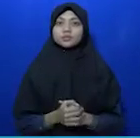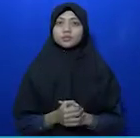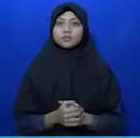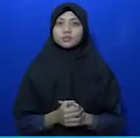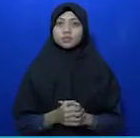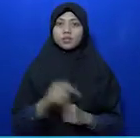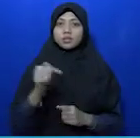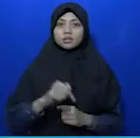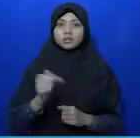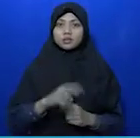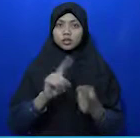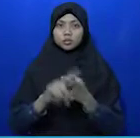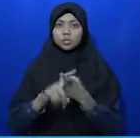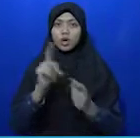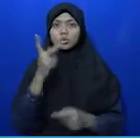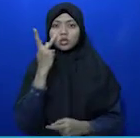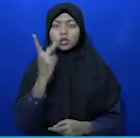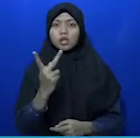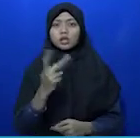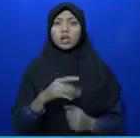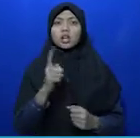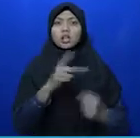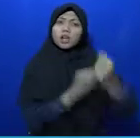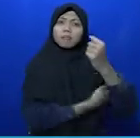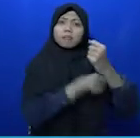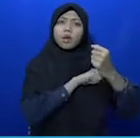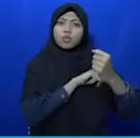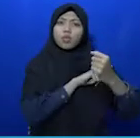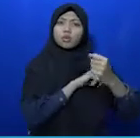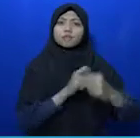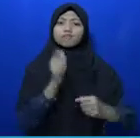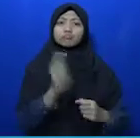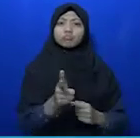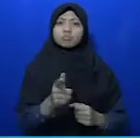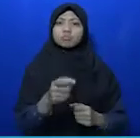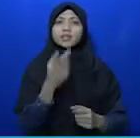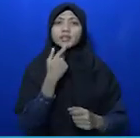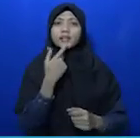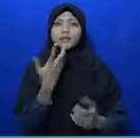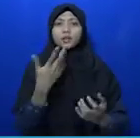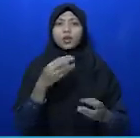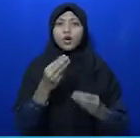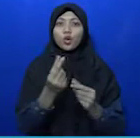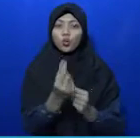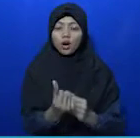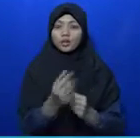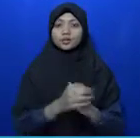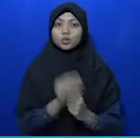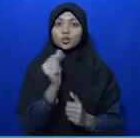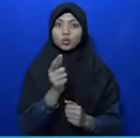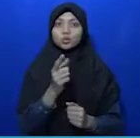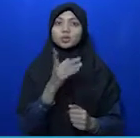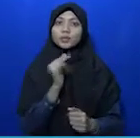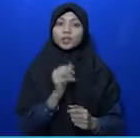Jadi di sini teman-teman harus melihat bahwa kita punya kemampuan secara cash flow untuk melunasi utang